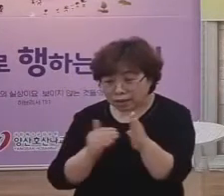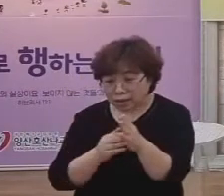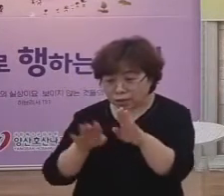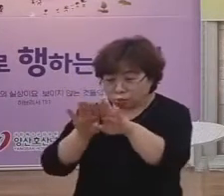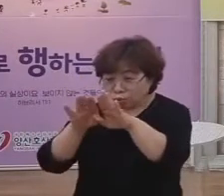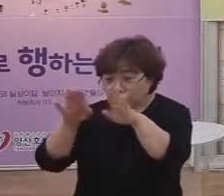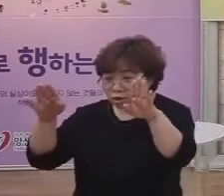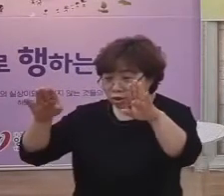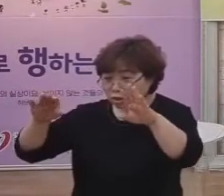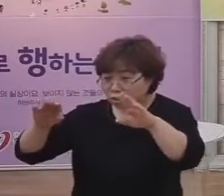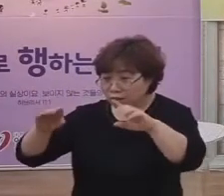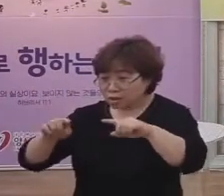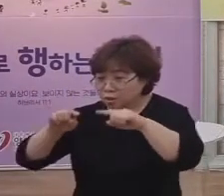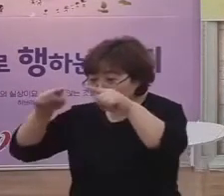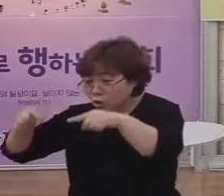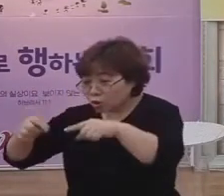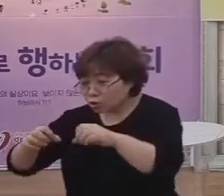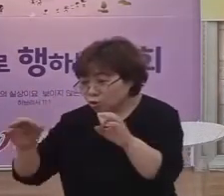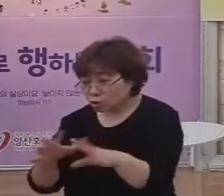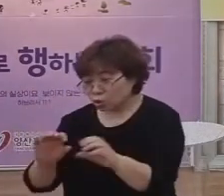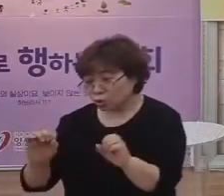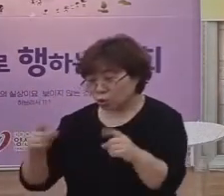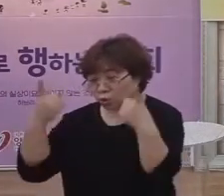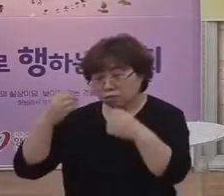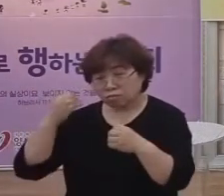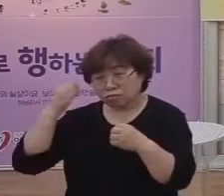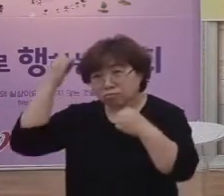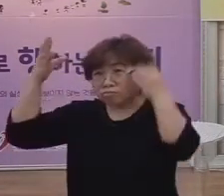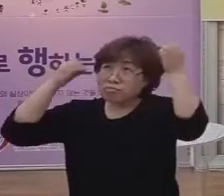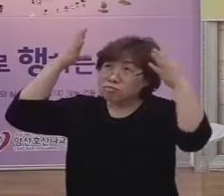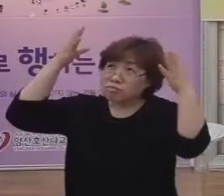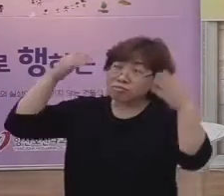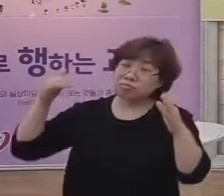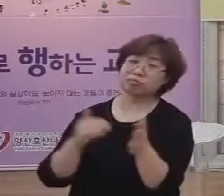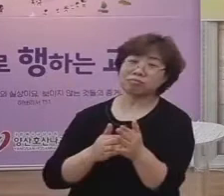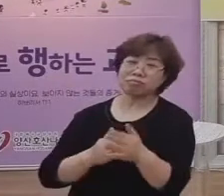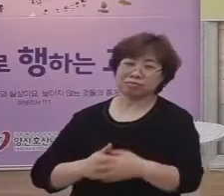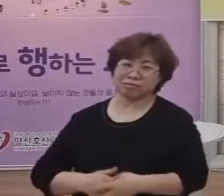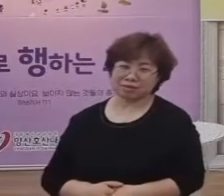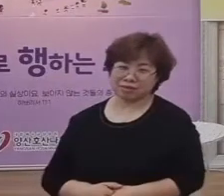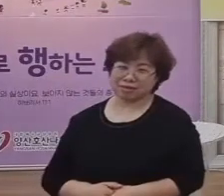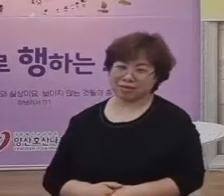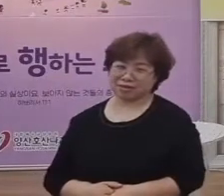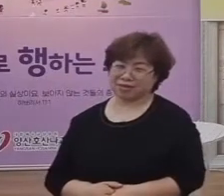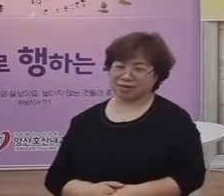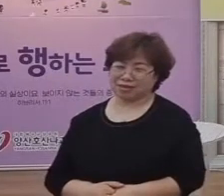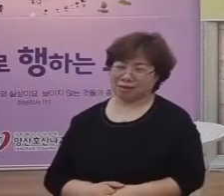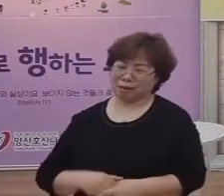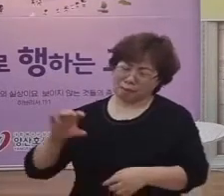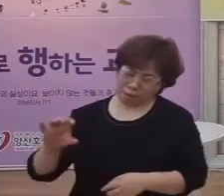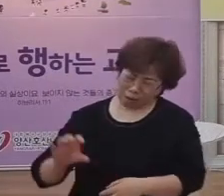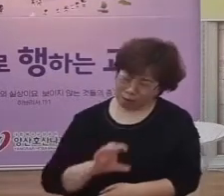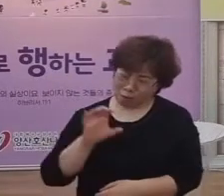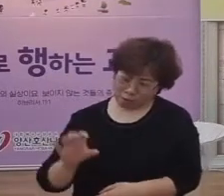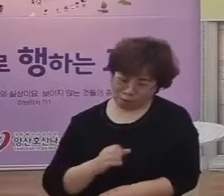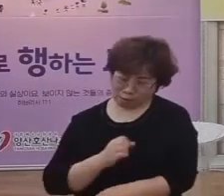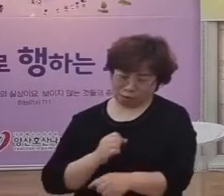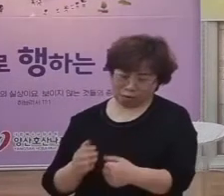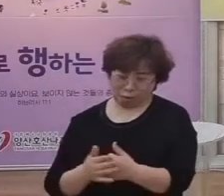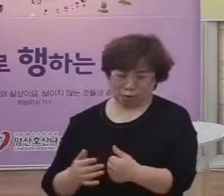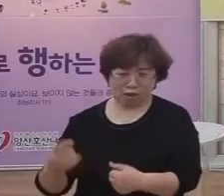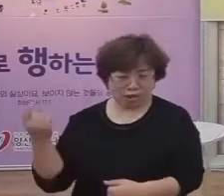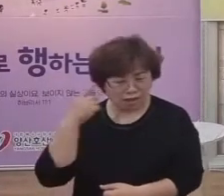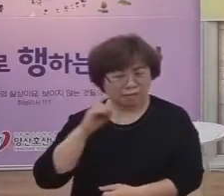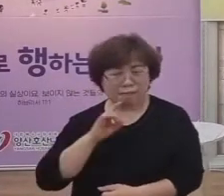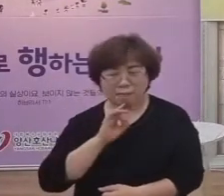순간 10평 8구는 다 잊어버려요. 이게 반복되는 삶이었다라는